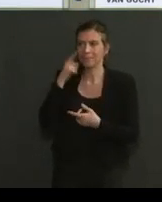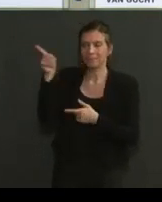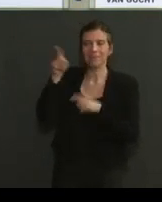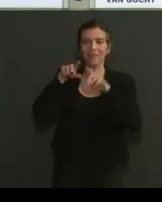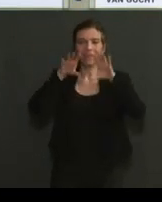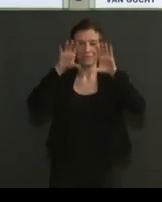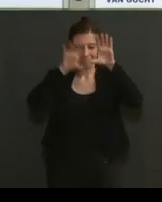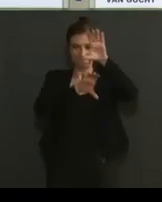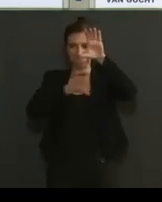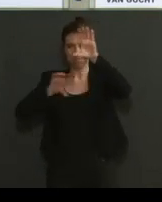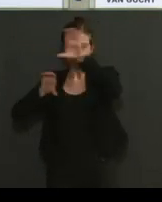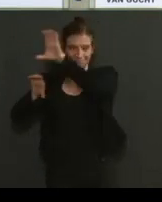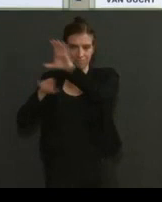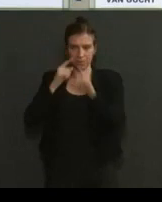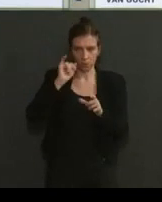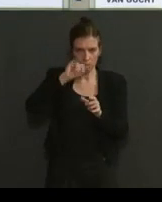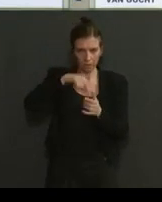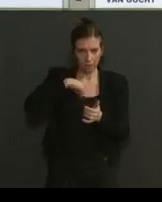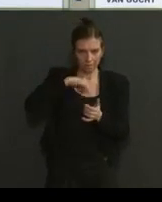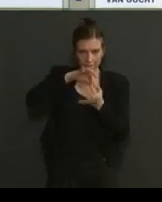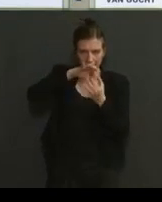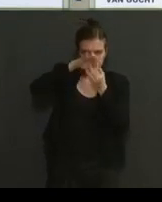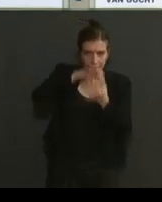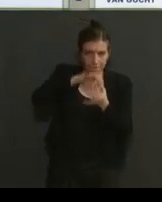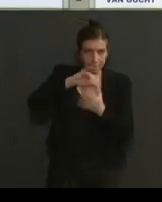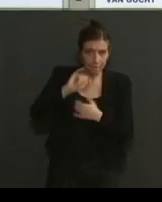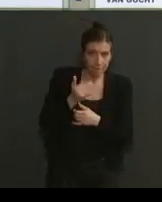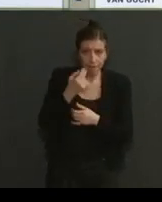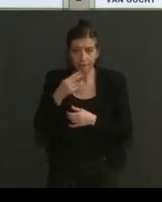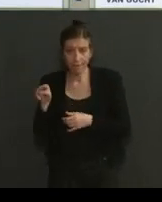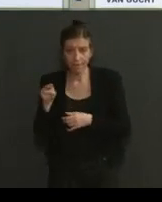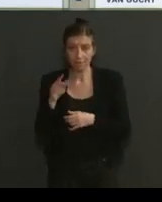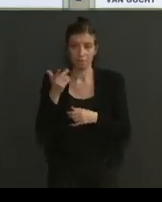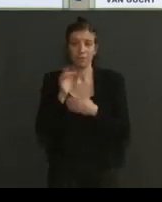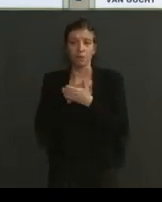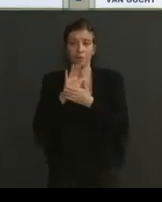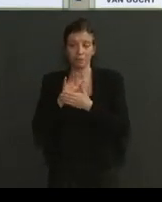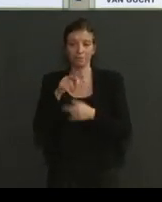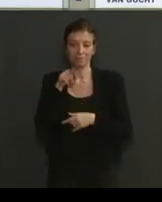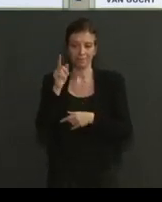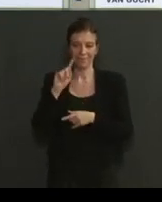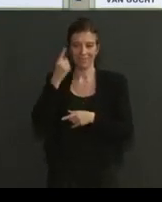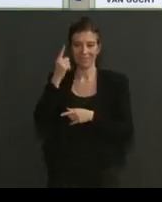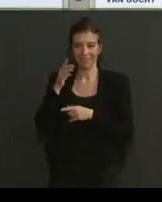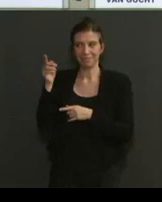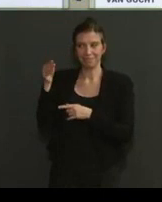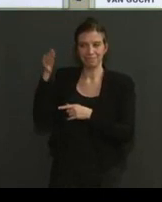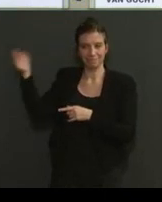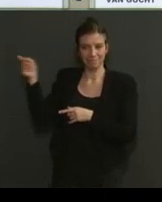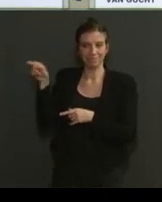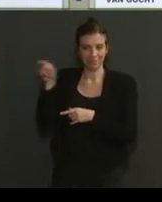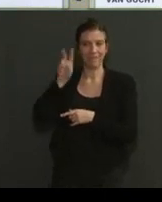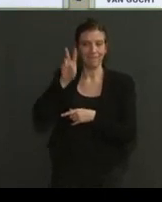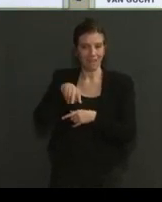bevolking. Kijken we bijvoorbeeld naar Vlaanderen, dan zien we dat de hoeveelheid virus in het rioolwater duidelijk